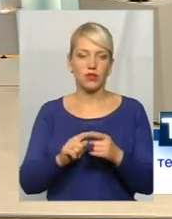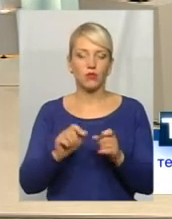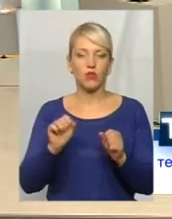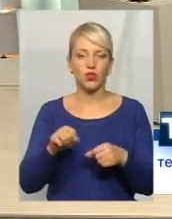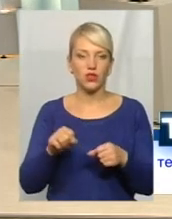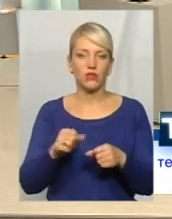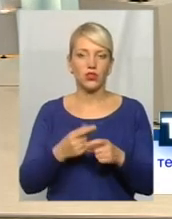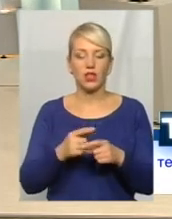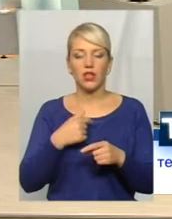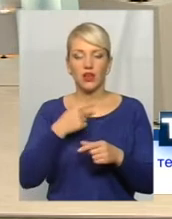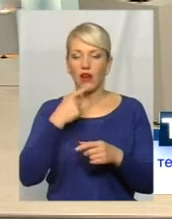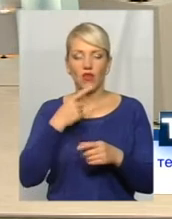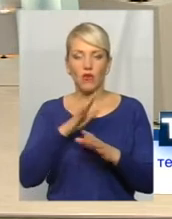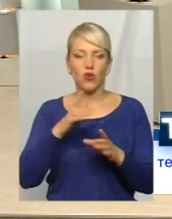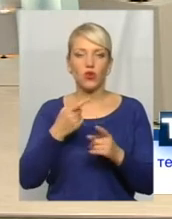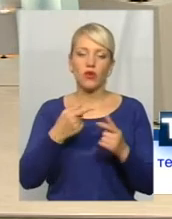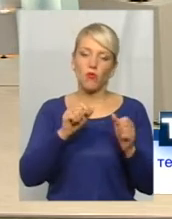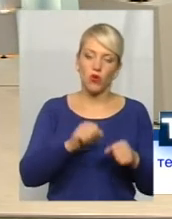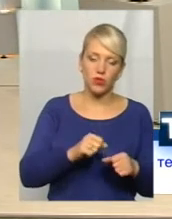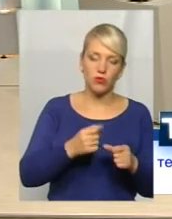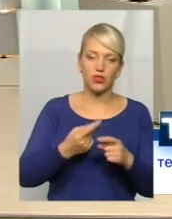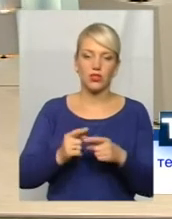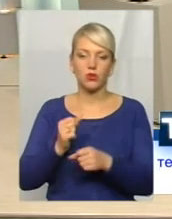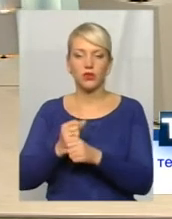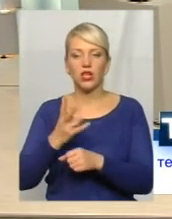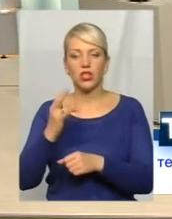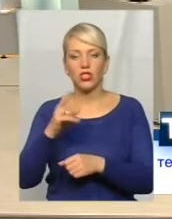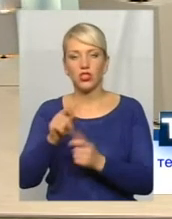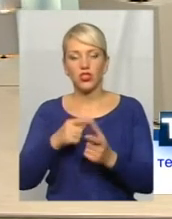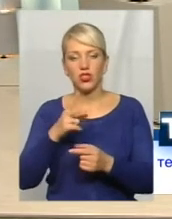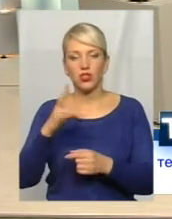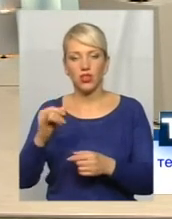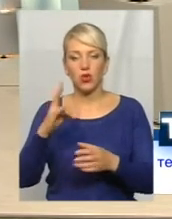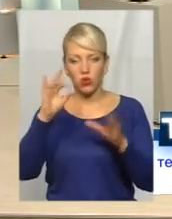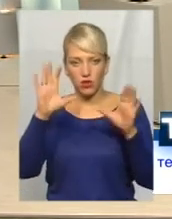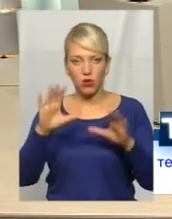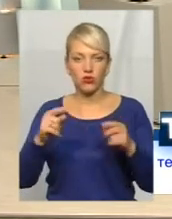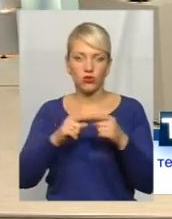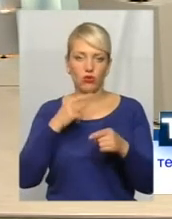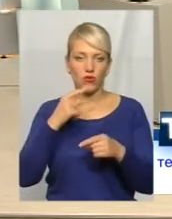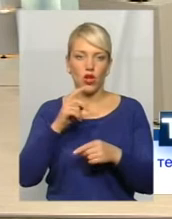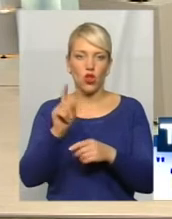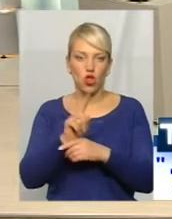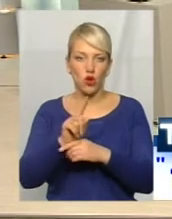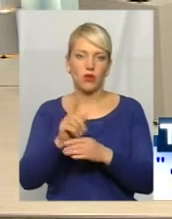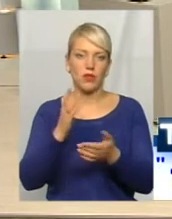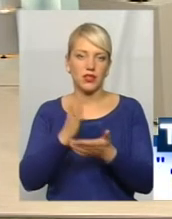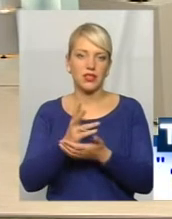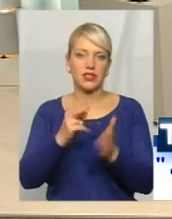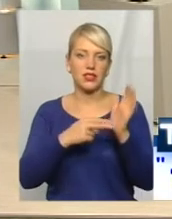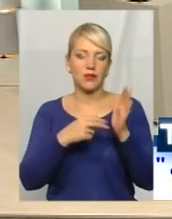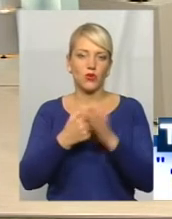можливо це зробити чи неможливо зробити в даний період. Але законом визначено так. Нормативними. Закон